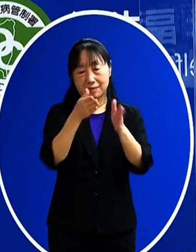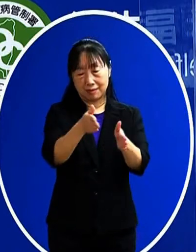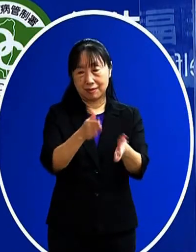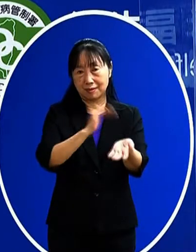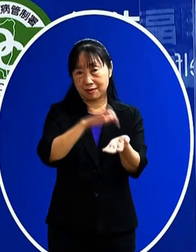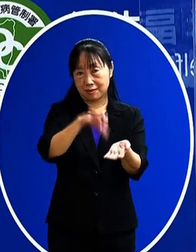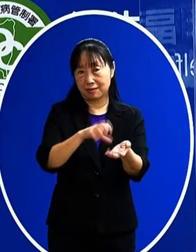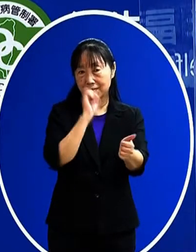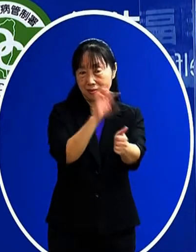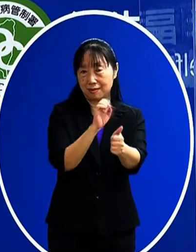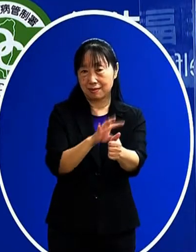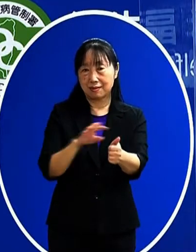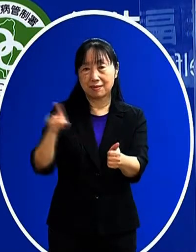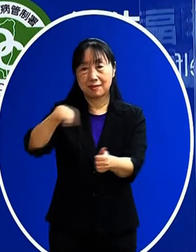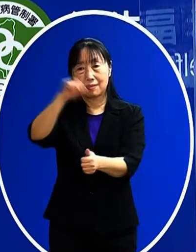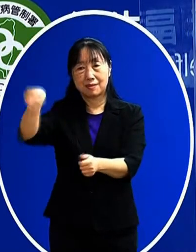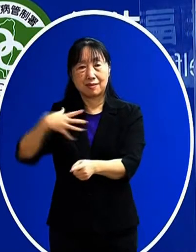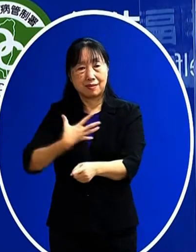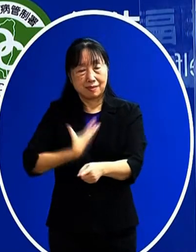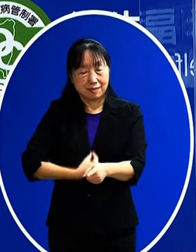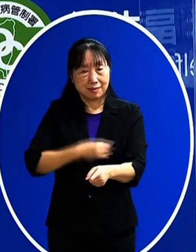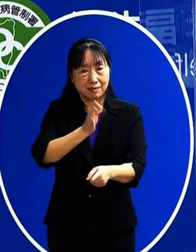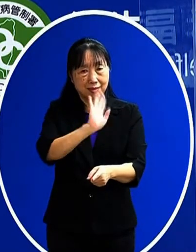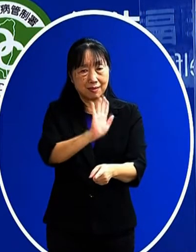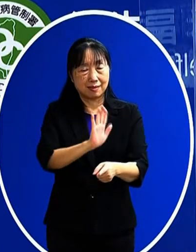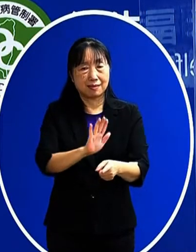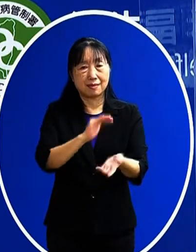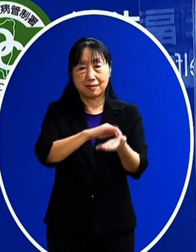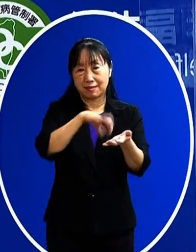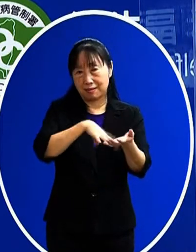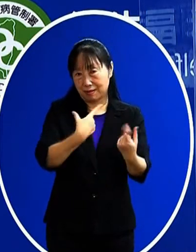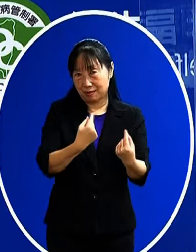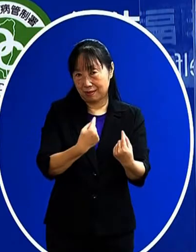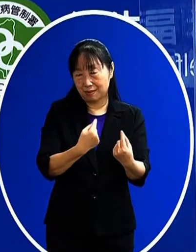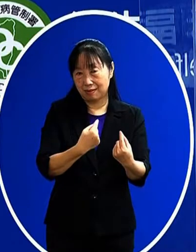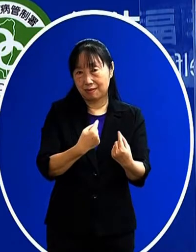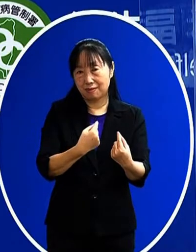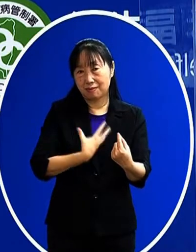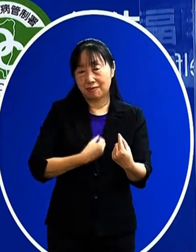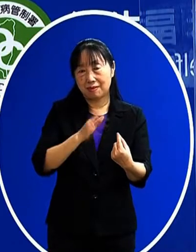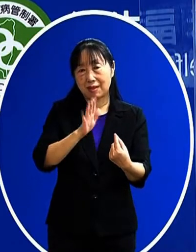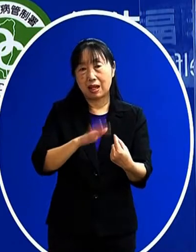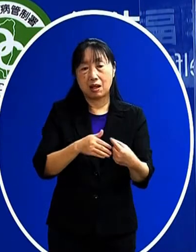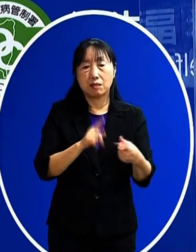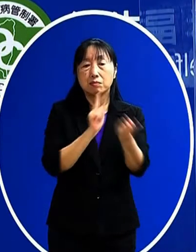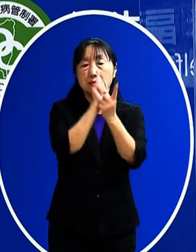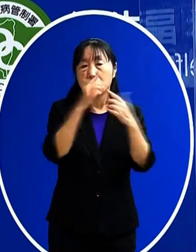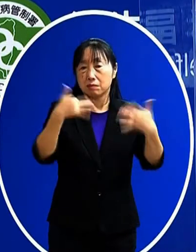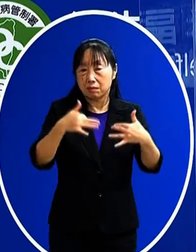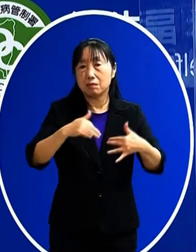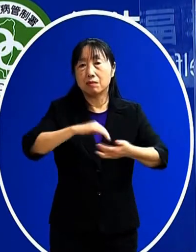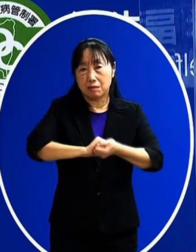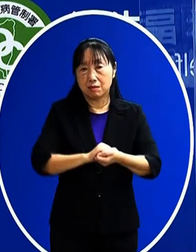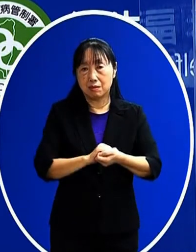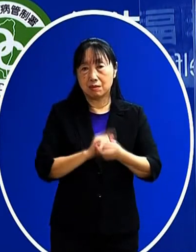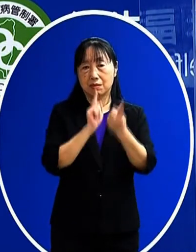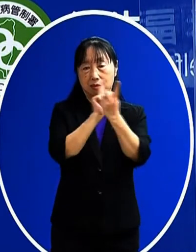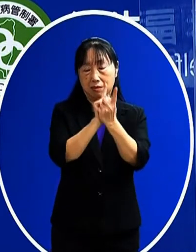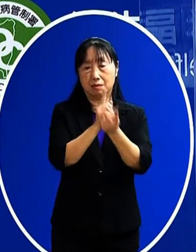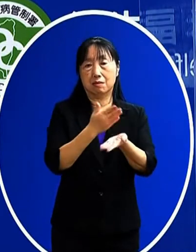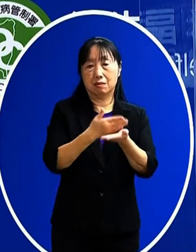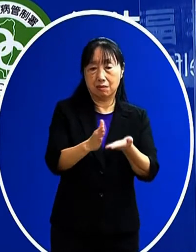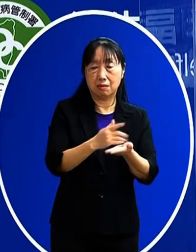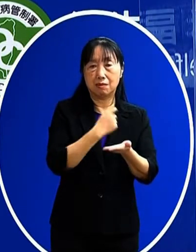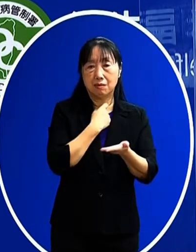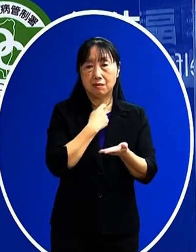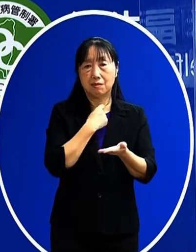院讲，就大家不要气馁，大家遇到问题就是要来处理问题。那我也希望全民能够